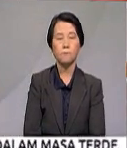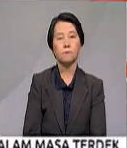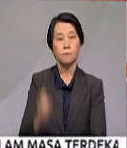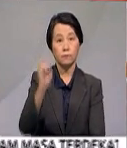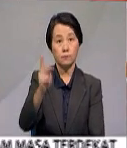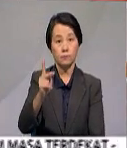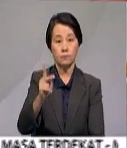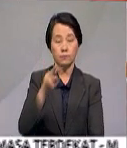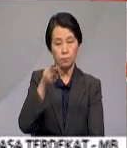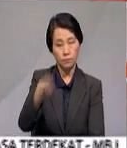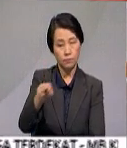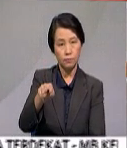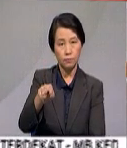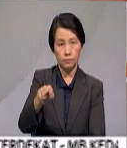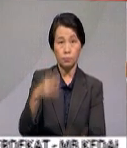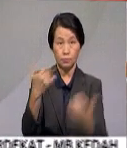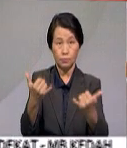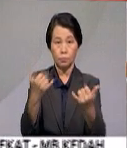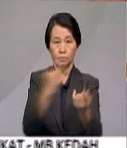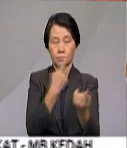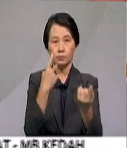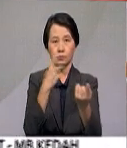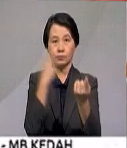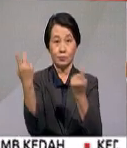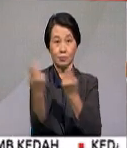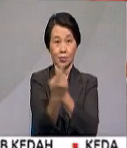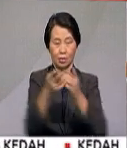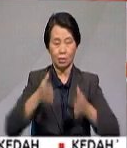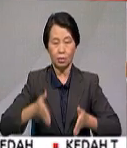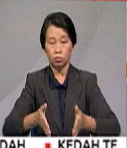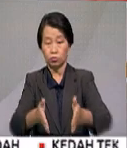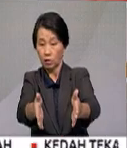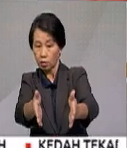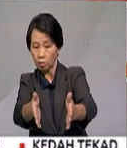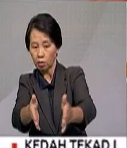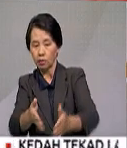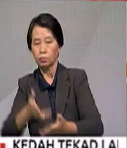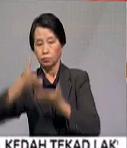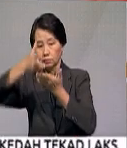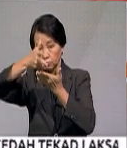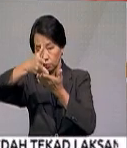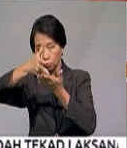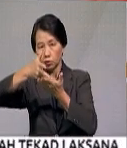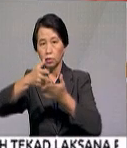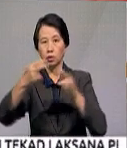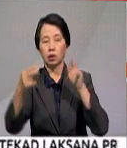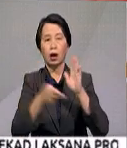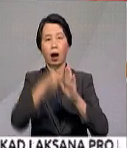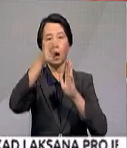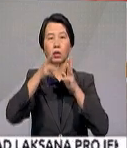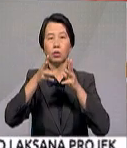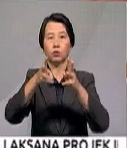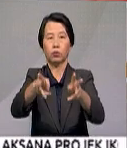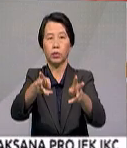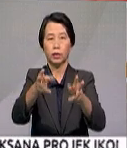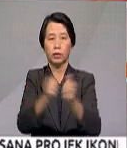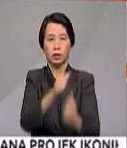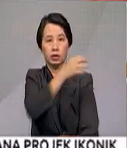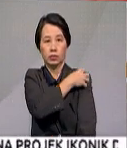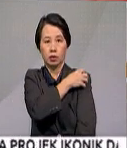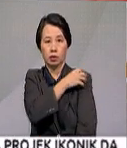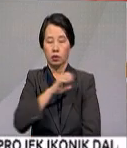Baiklah, bagi melihat situasi terkini keadaan lalu lintas pada cuti Christmas, kita akan tinjau dahulu beberapa lebuh raya utama bersama